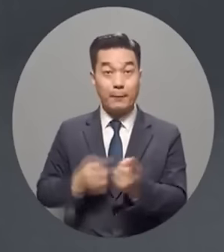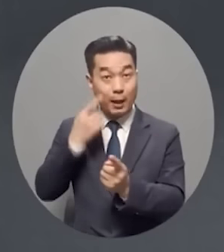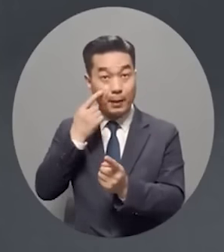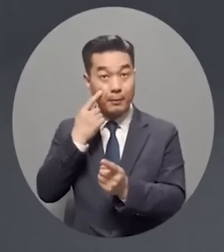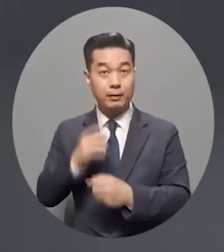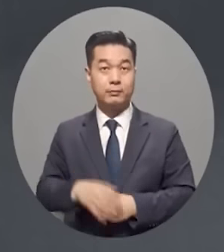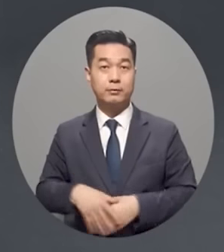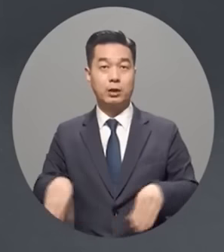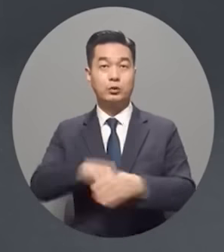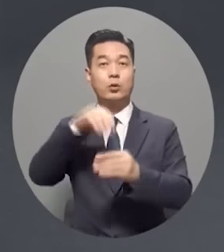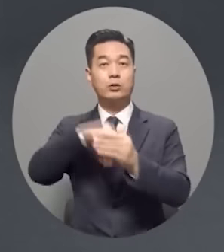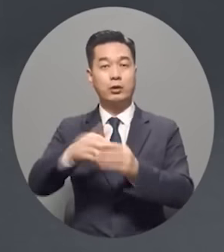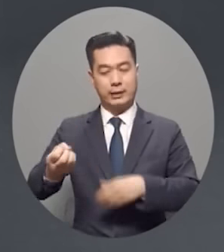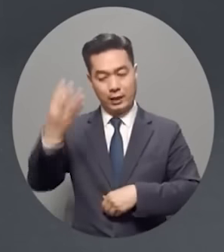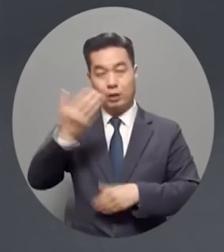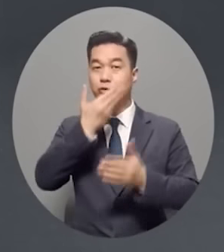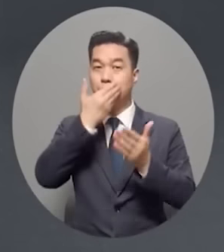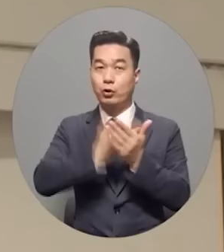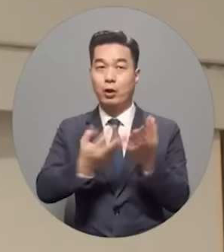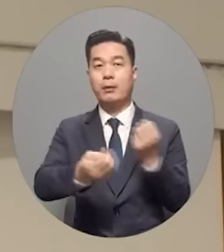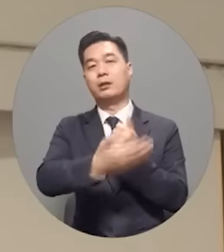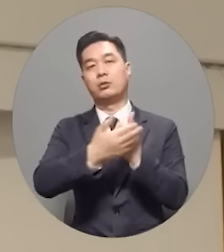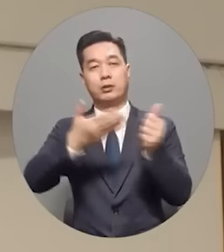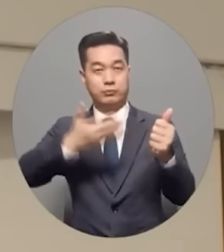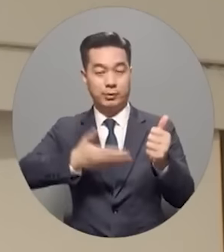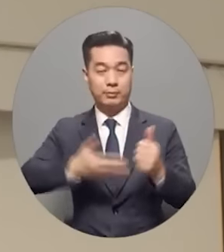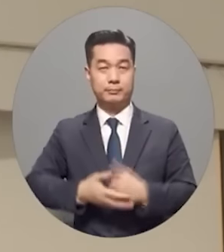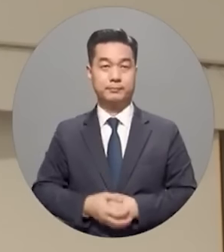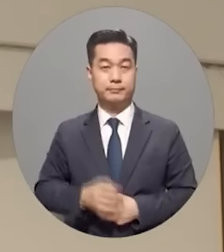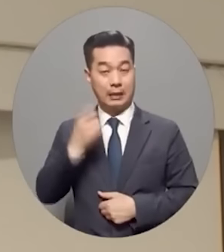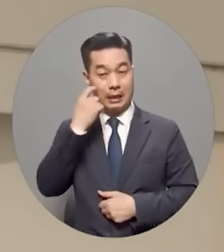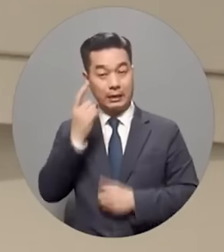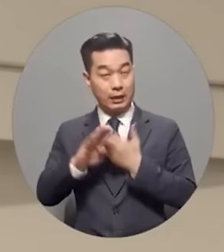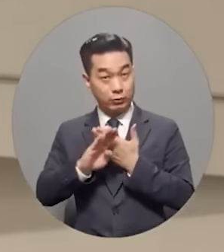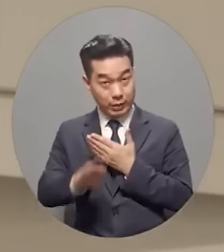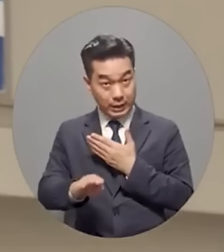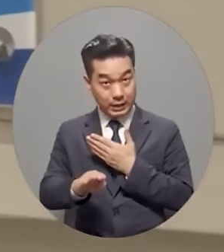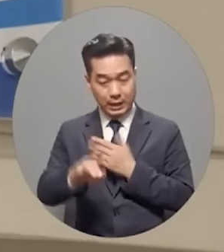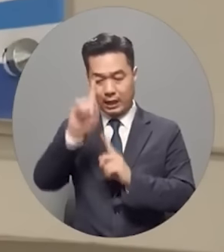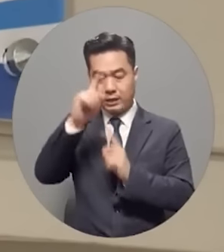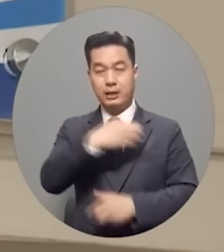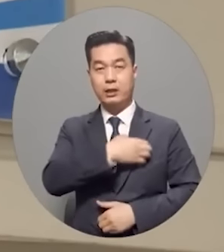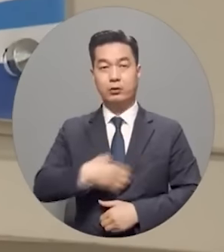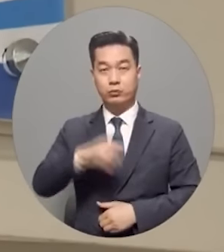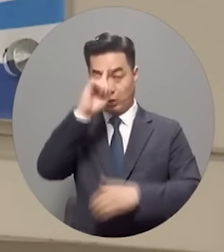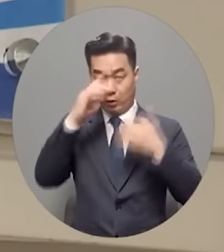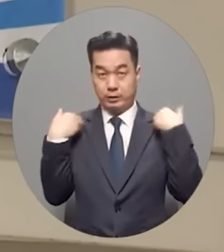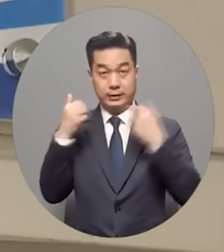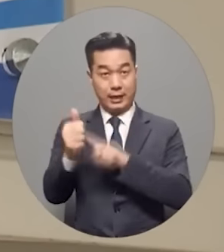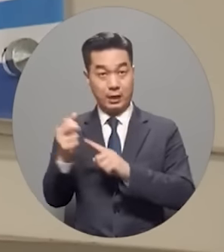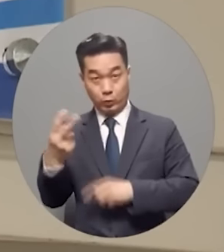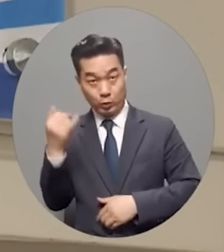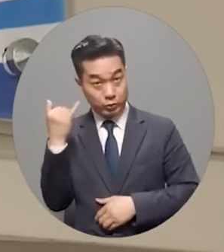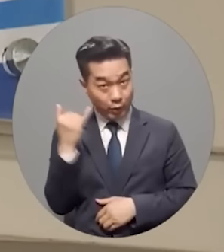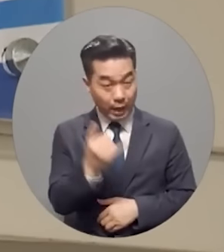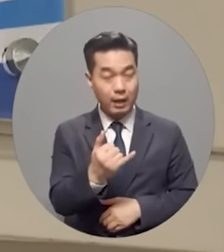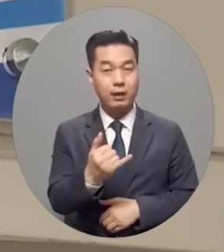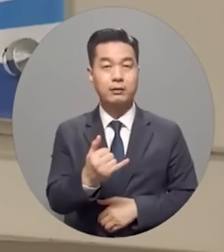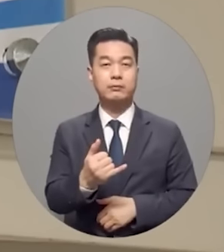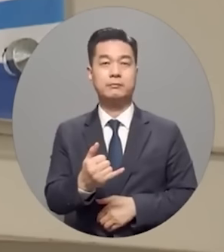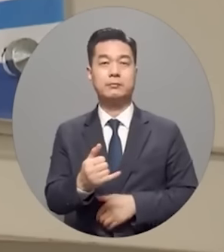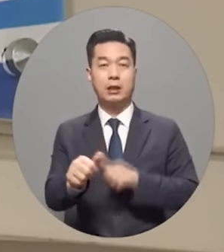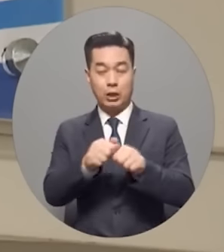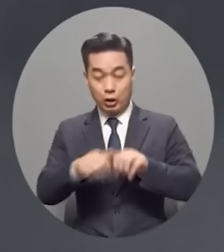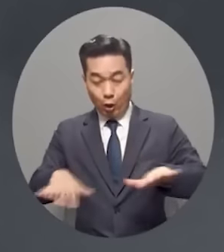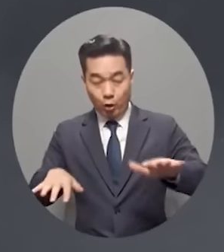총선은 이기는 게 중요하니까 많이 도와주십시오. 한 달 뒤 이 구청장은 또다시 전화를 걸었습니다. 우선 여론